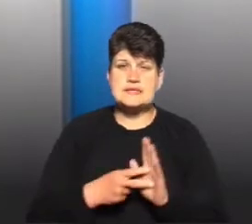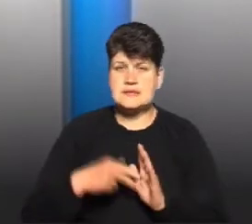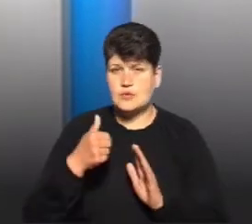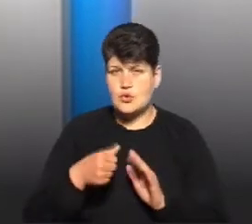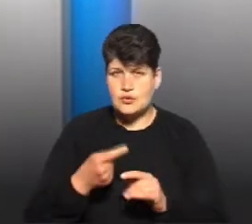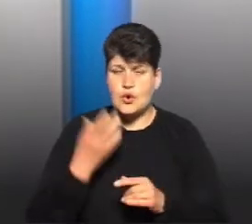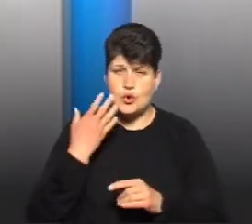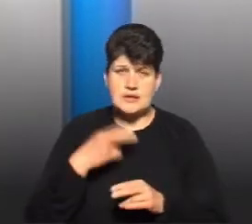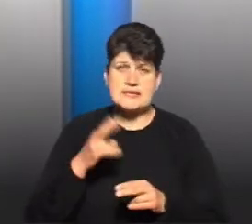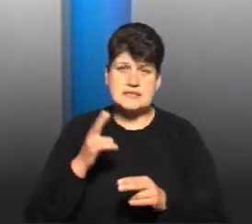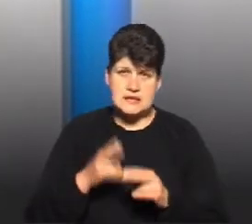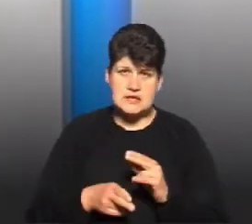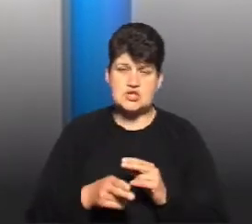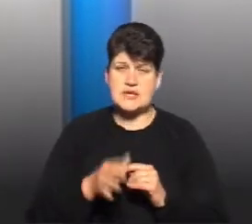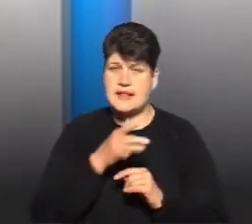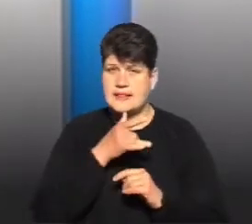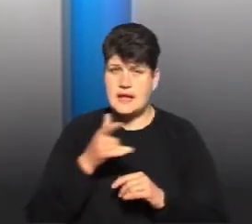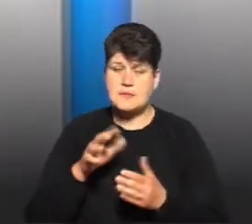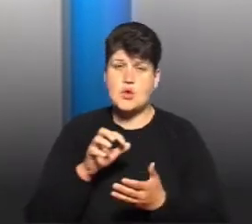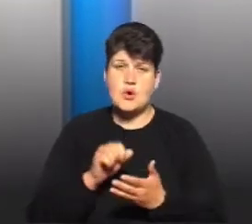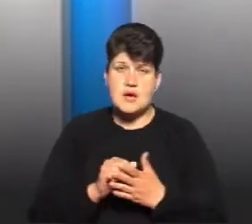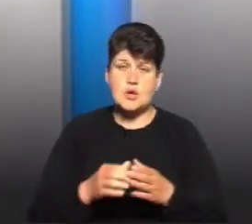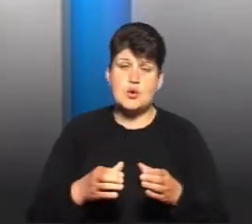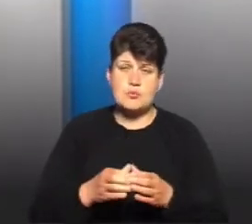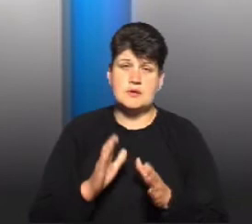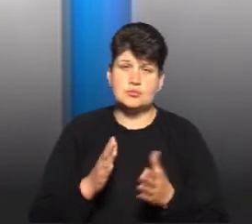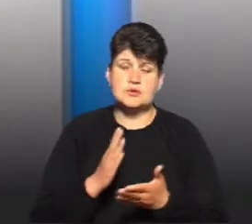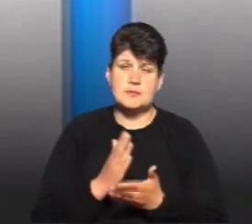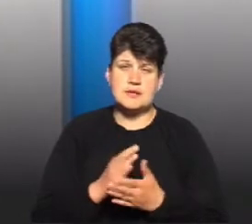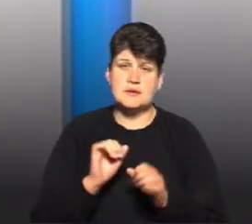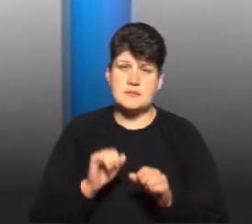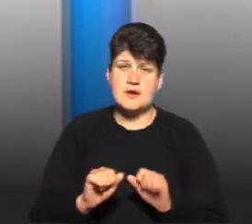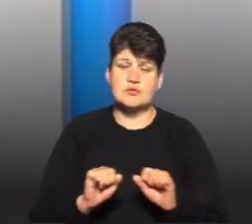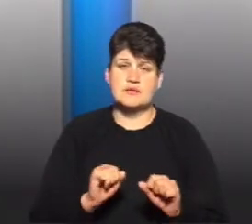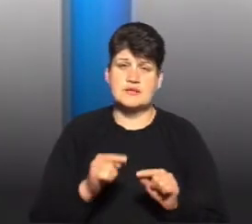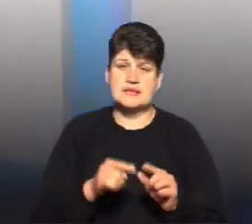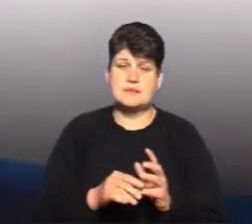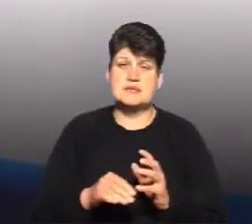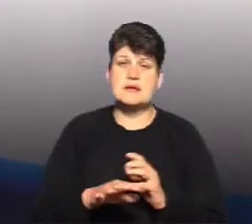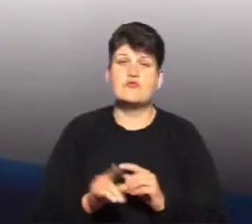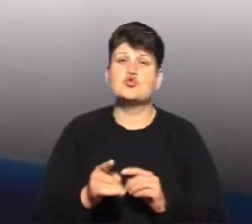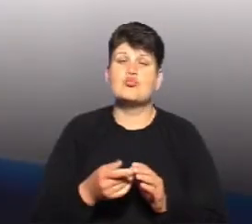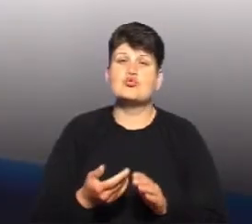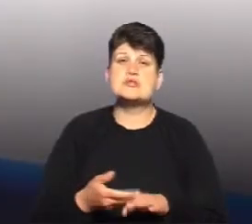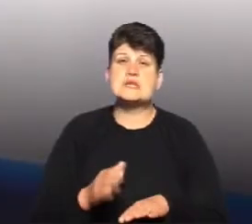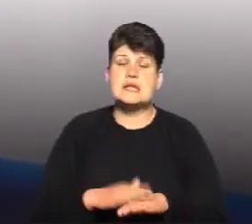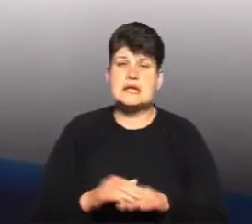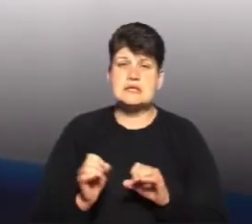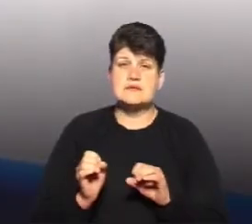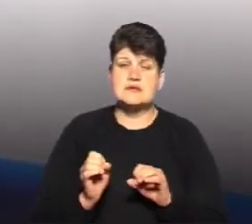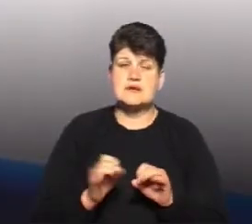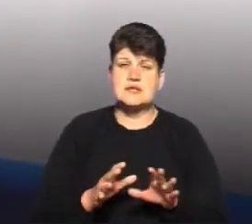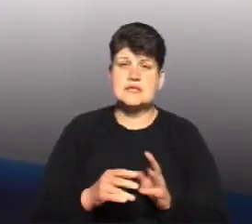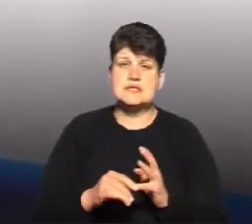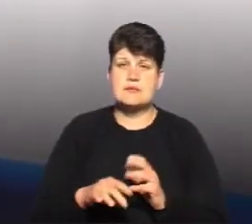закінчиться термін оренди, відповідно, громада буде мати далі право розпоряджатися тими землями. В чому складність передавати землю в комунальну власність?